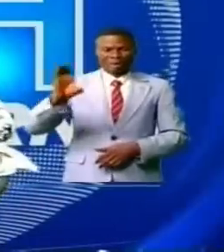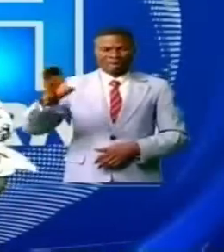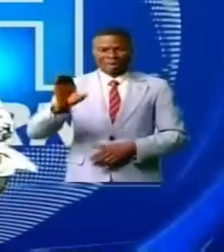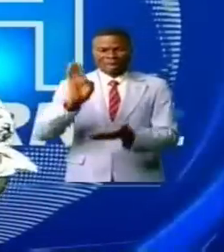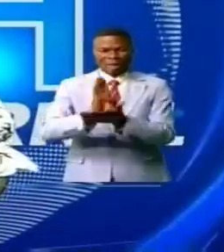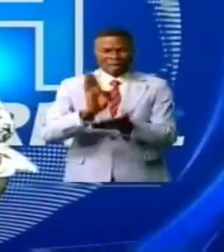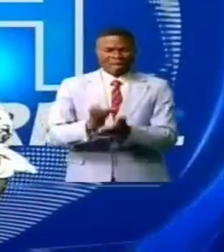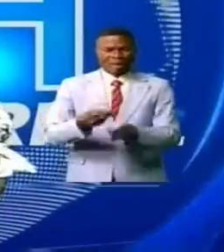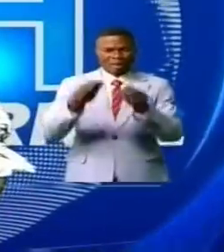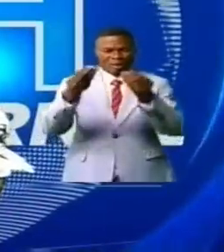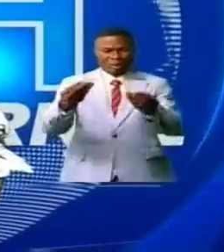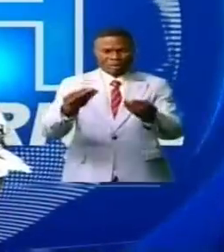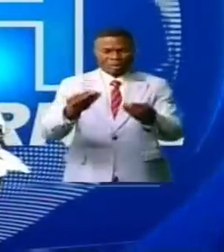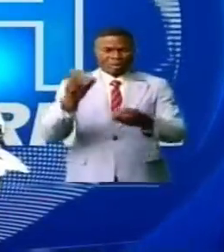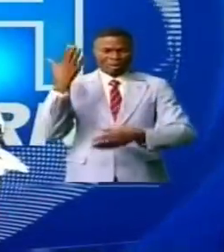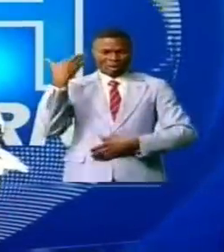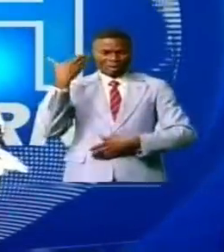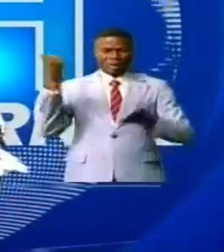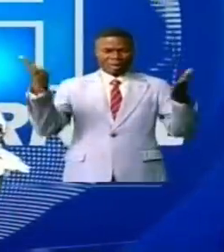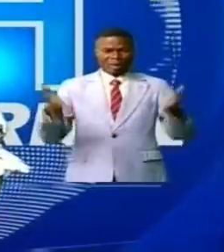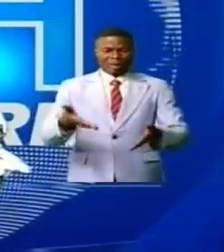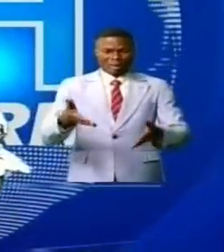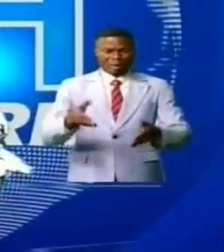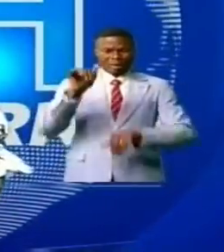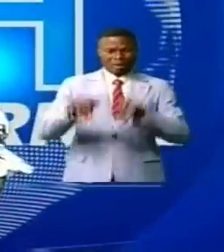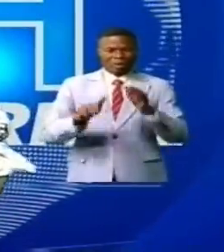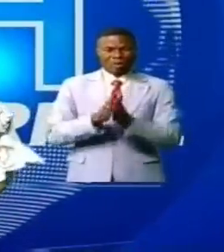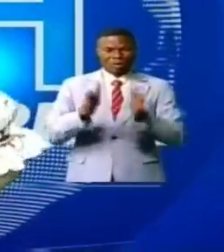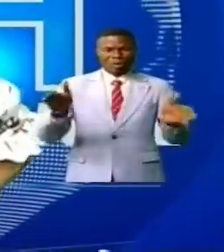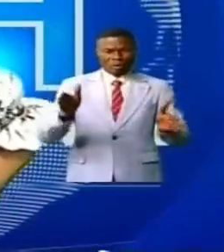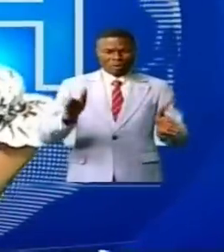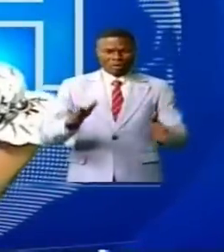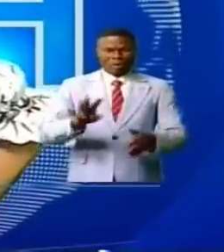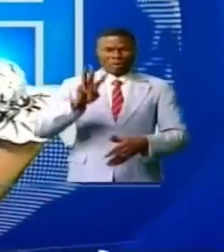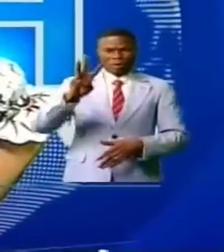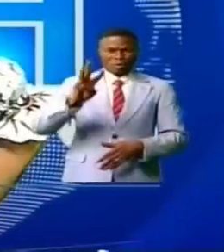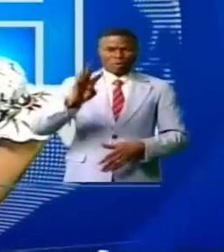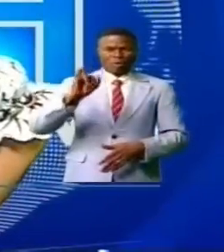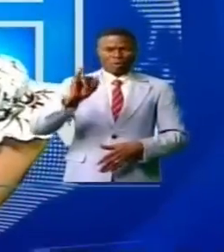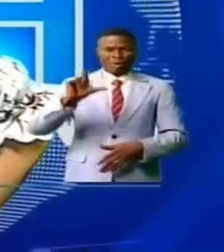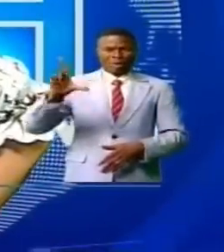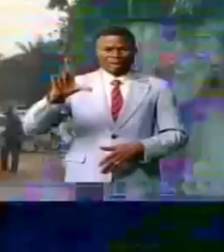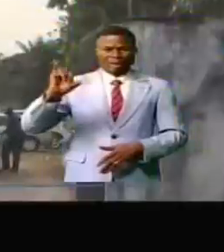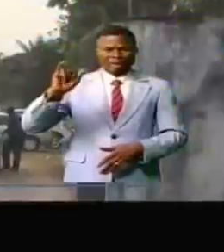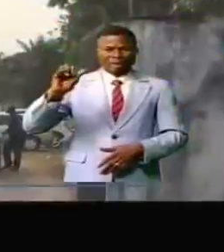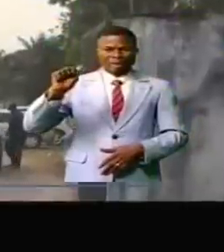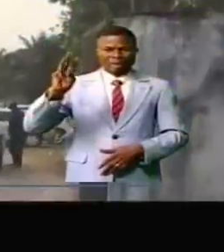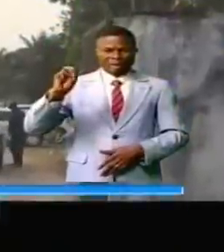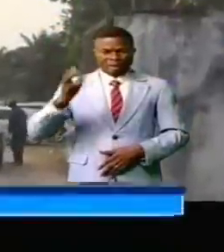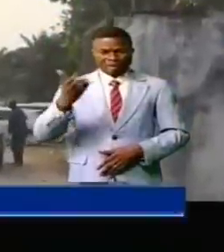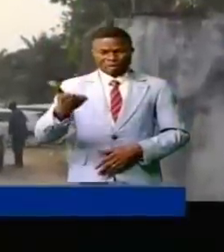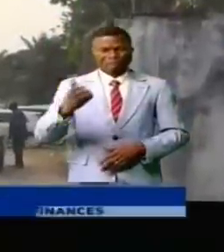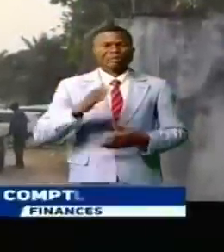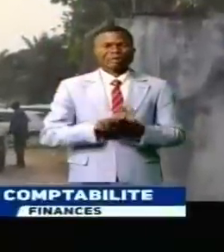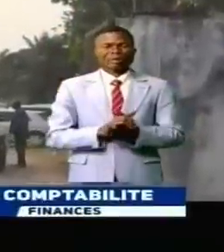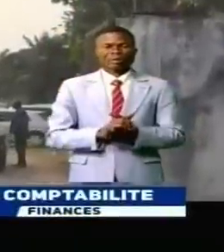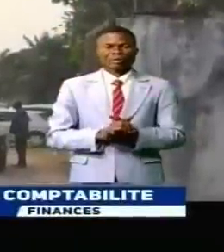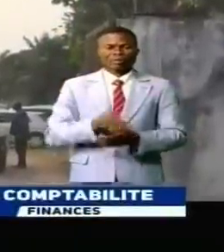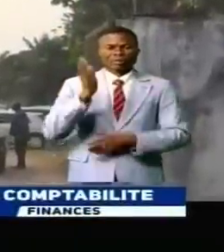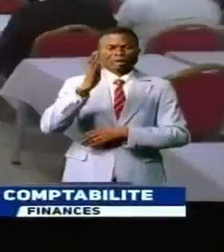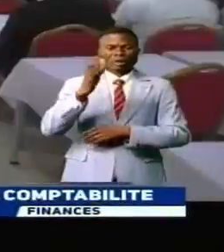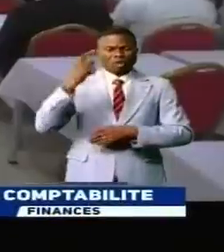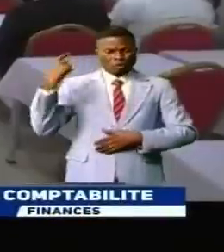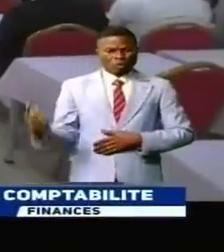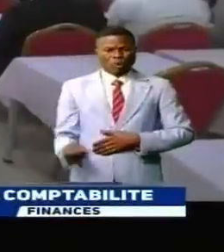certificats a intervenu dernièrement en présence du secrétaire général William Mbuyamba Jojondibou. Le Conseil permanent